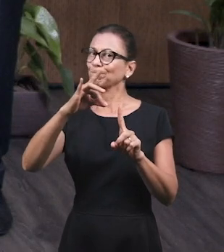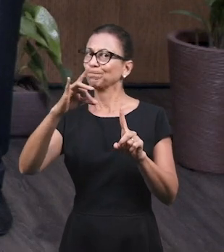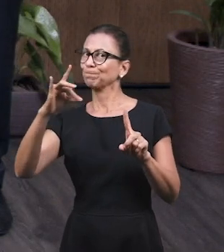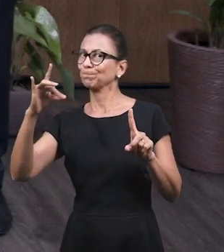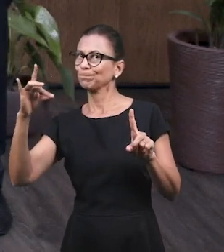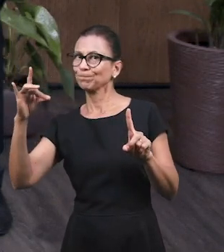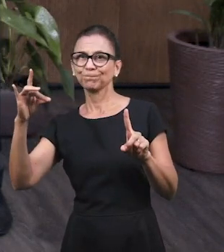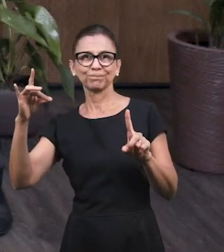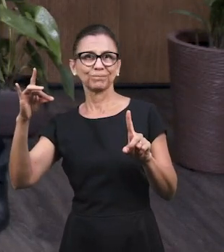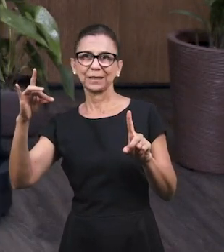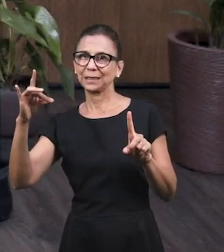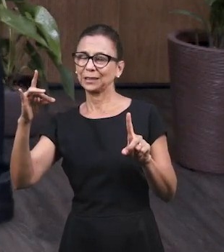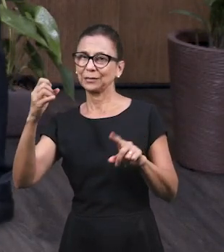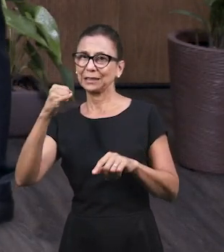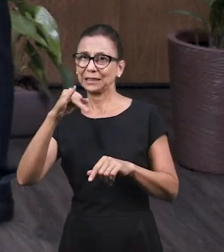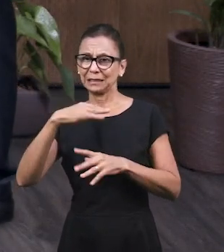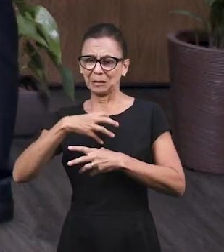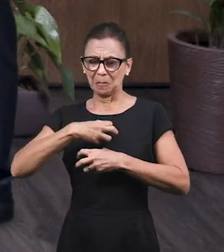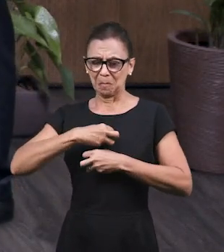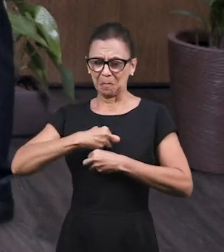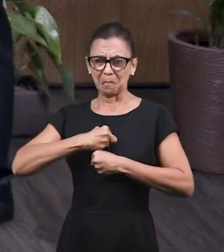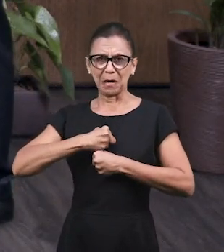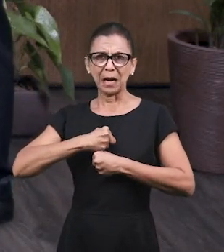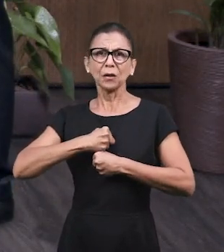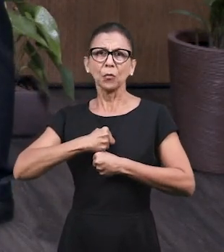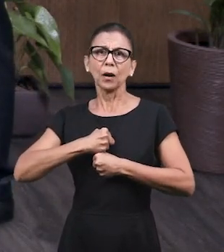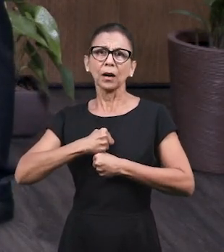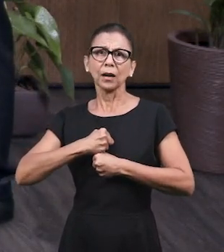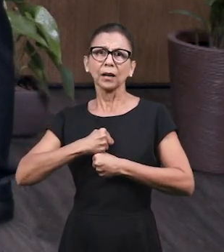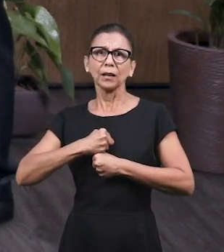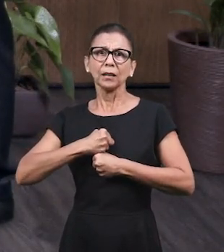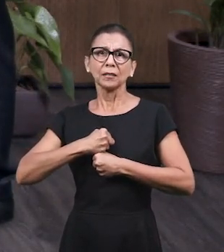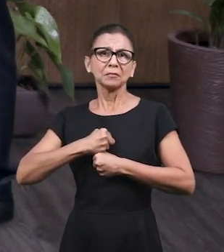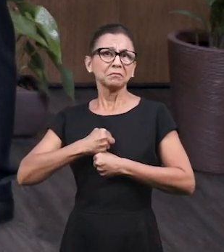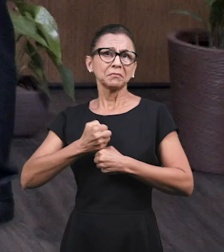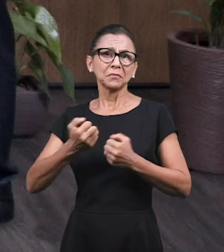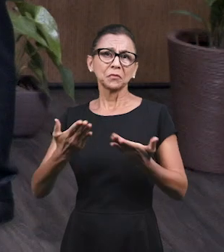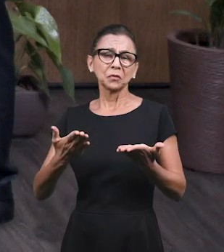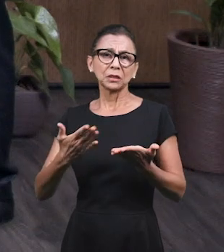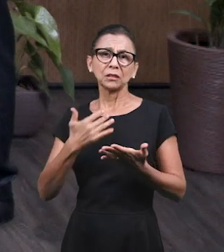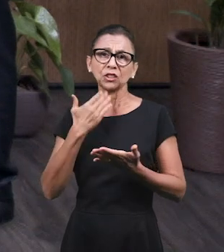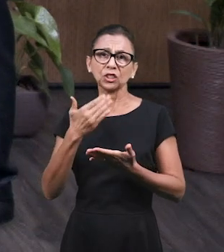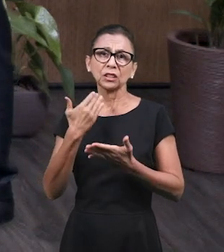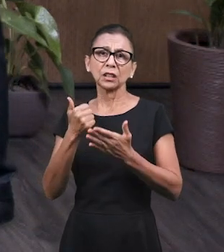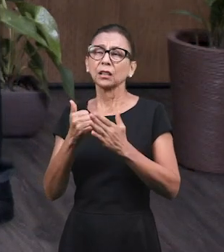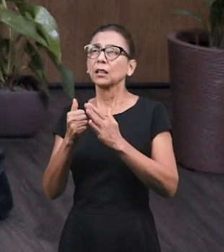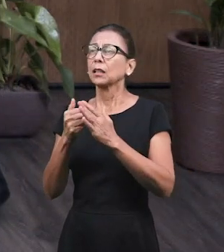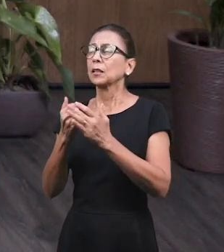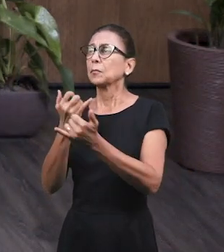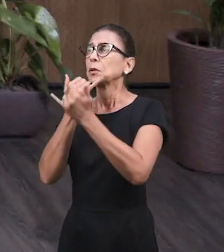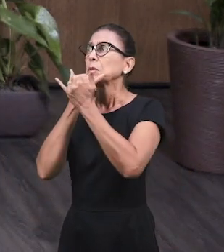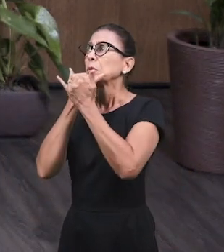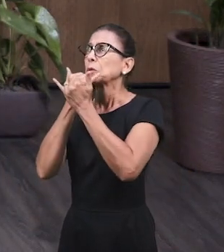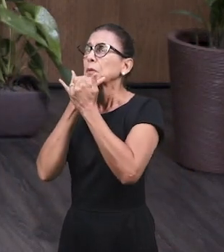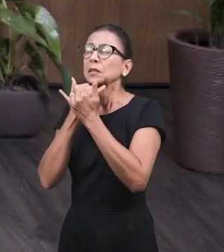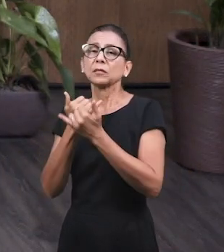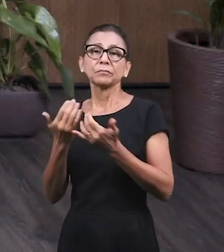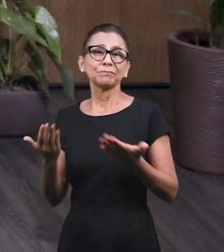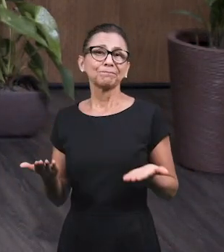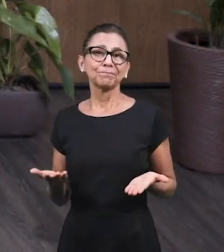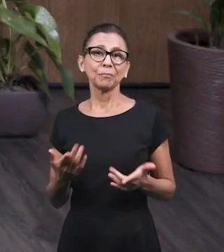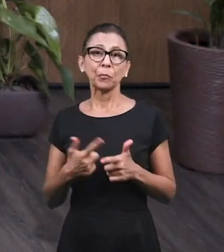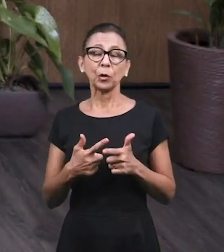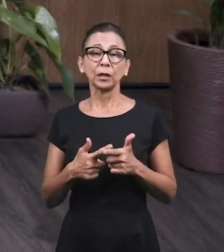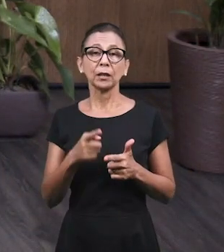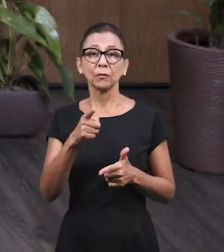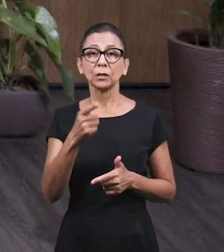s'il y a de l'aine, rancune dans le cœur, si ce frère ne pardonne pas, sa prière ne sera pas répondue,